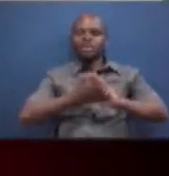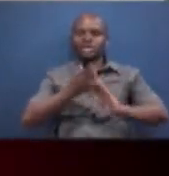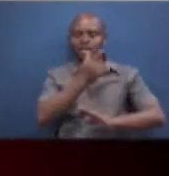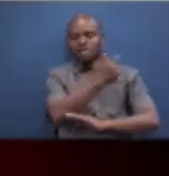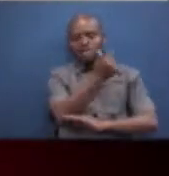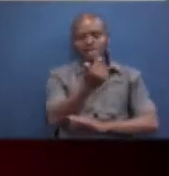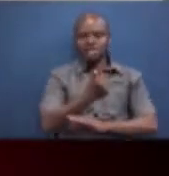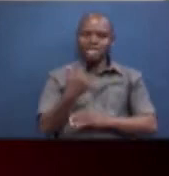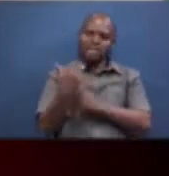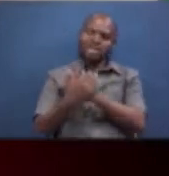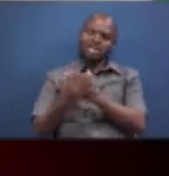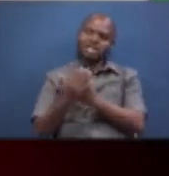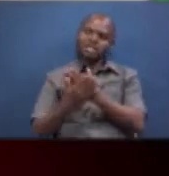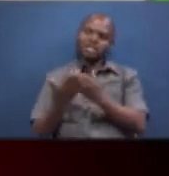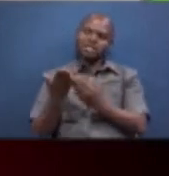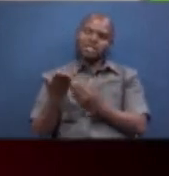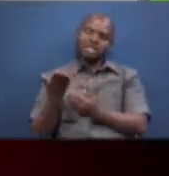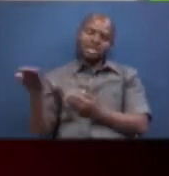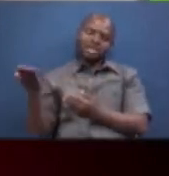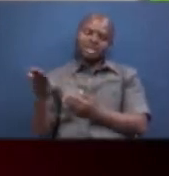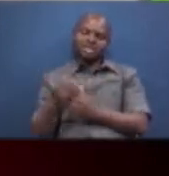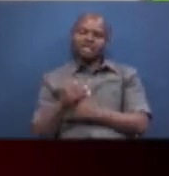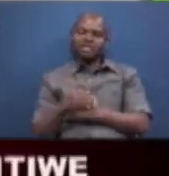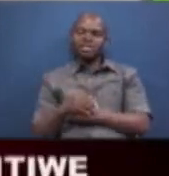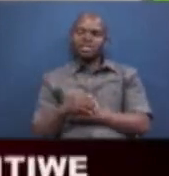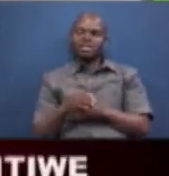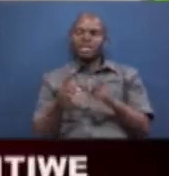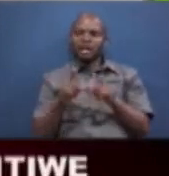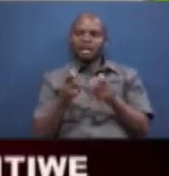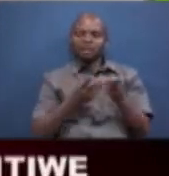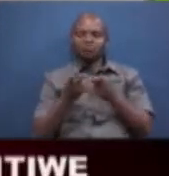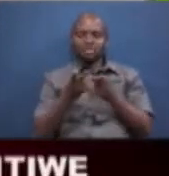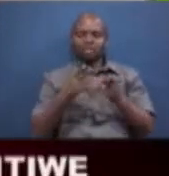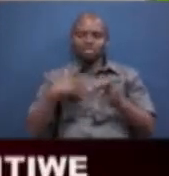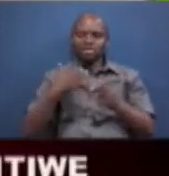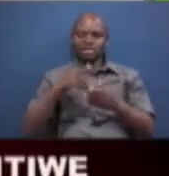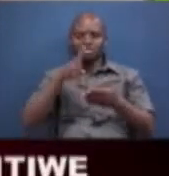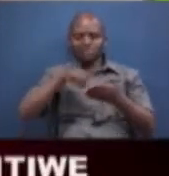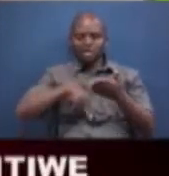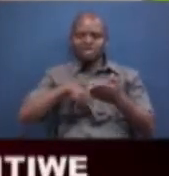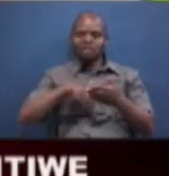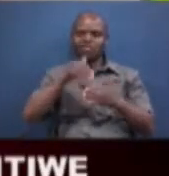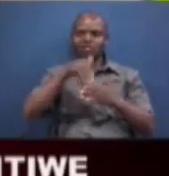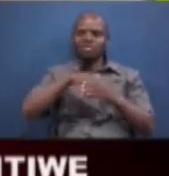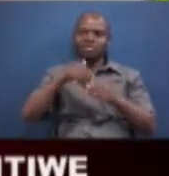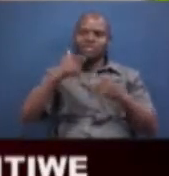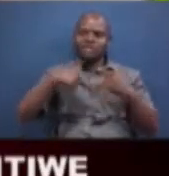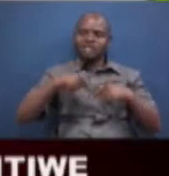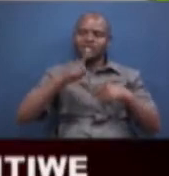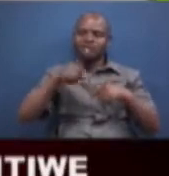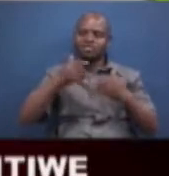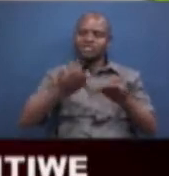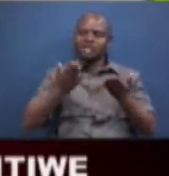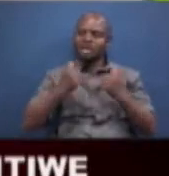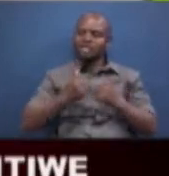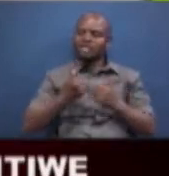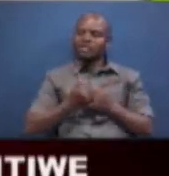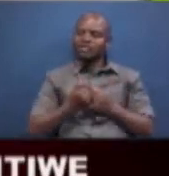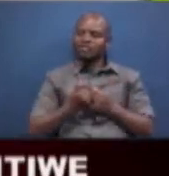ya Tanzania na nchi nyinginezo za huko nje. Lakini pia tunamtaka msajili wa vyama vya siasa